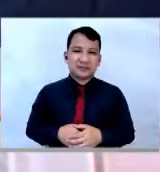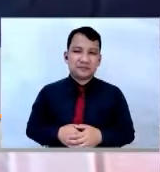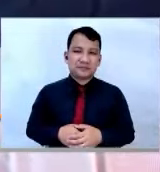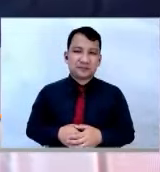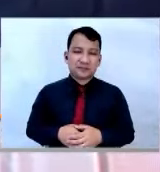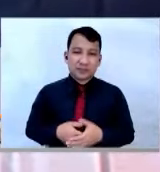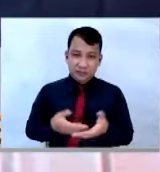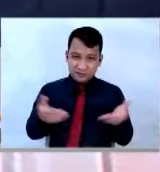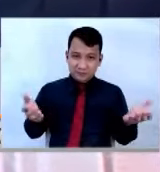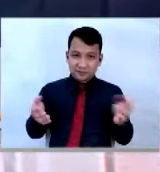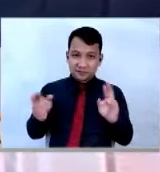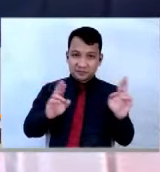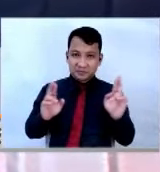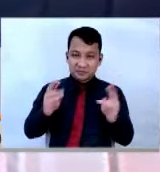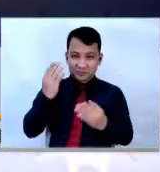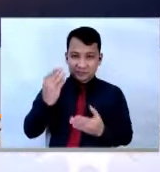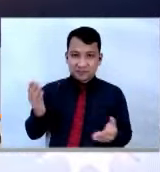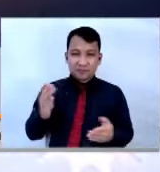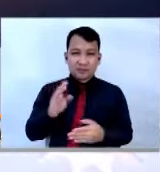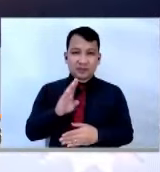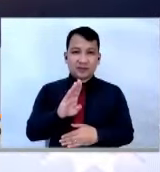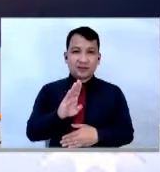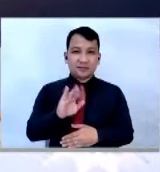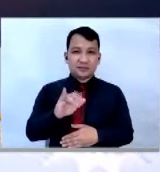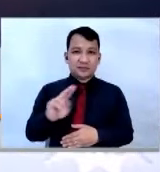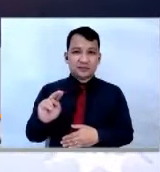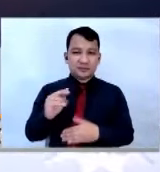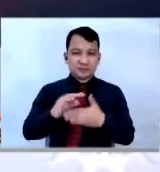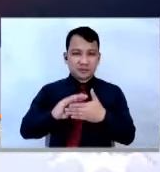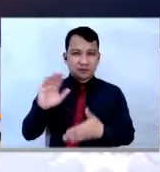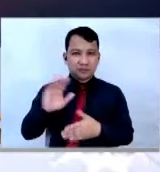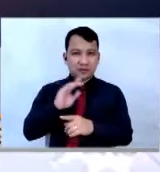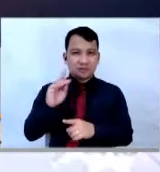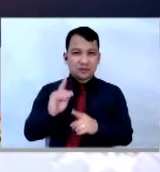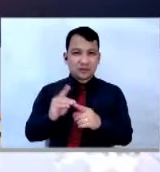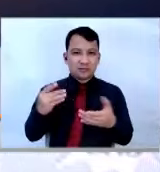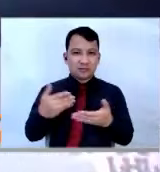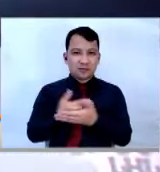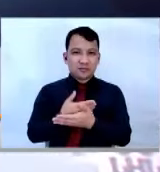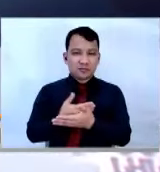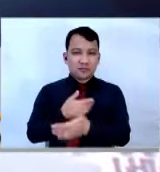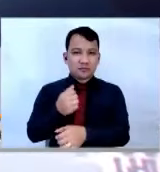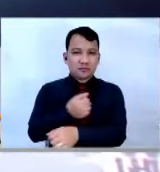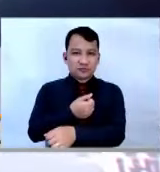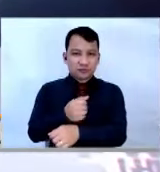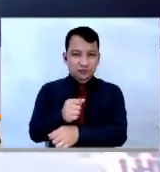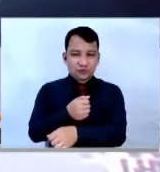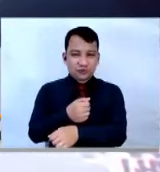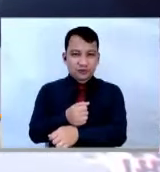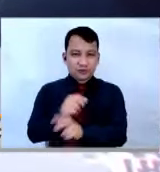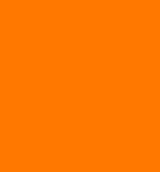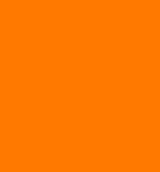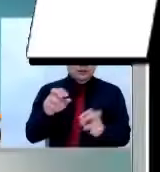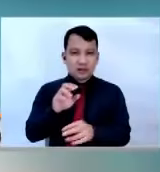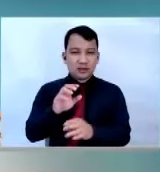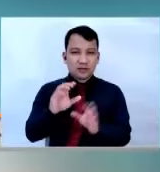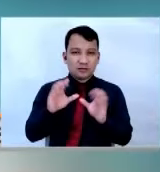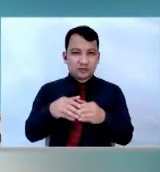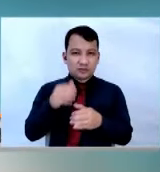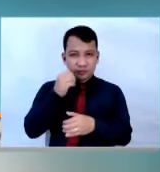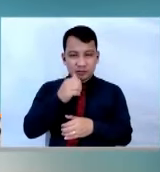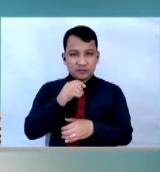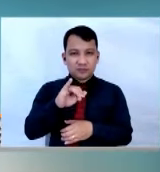Ito na ang inihintay ng mga kapatid nating Blooms. May release date na ang bagong single ng Nation's Girl Group na BINI. Sa July